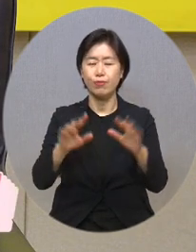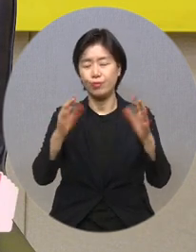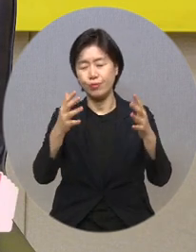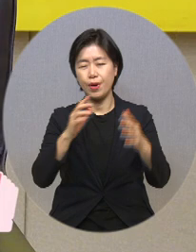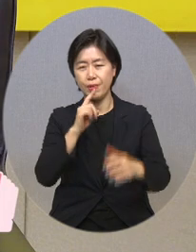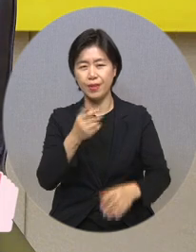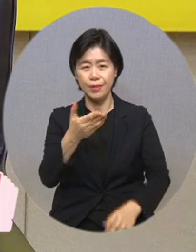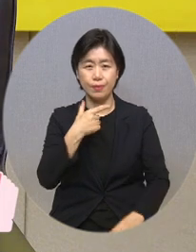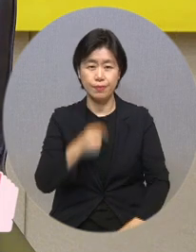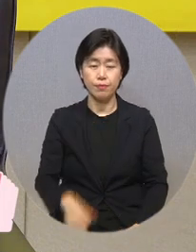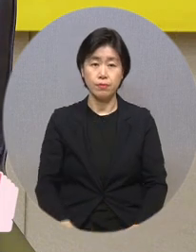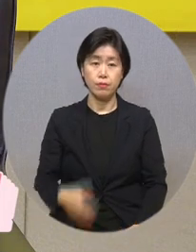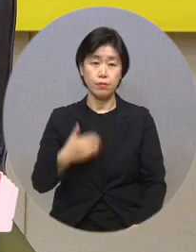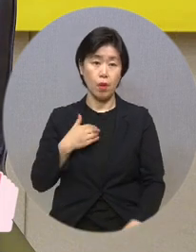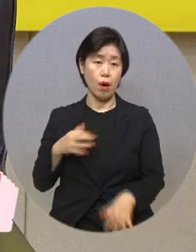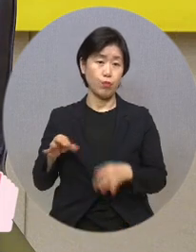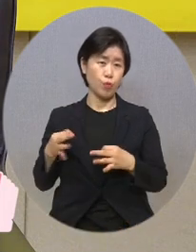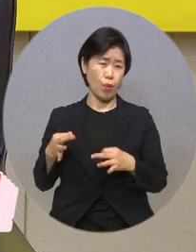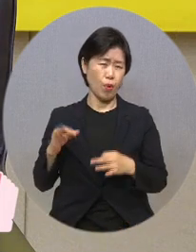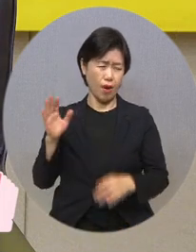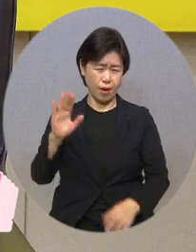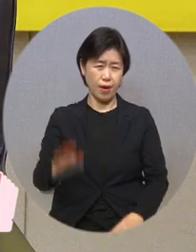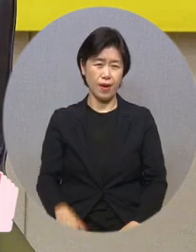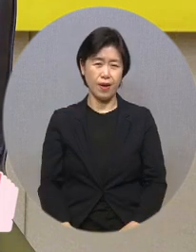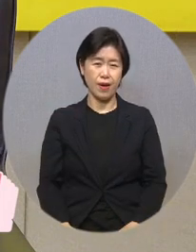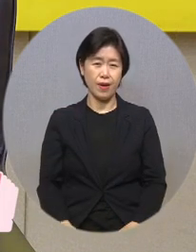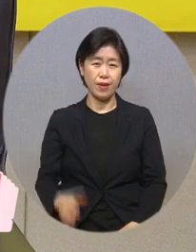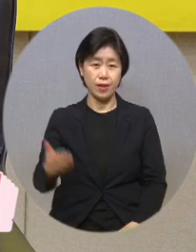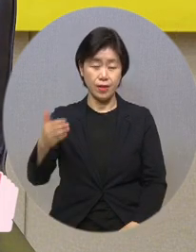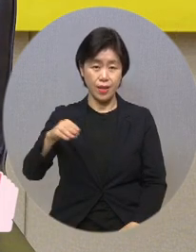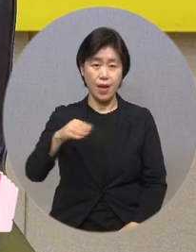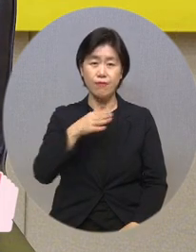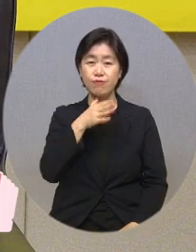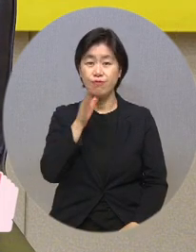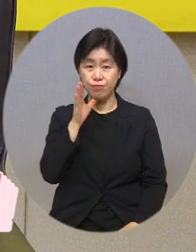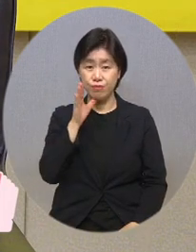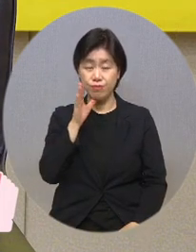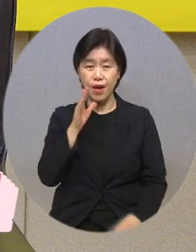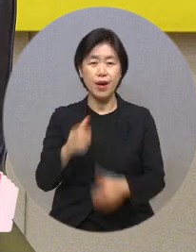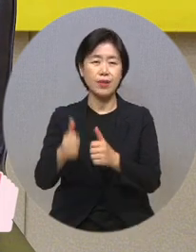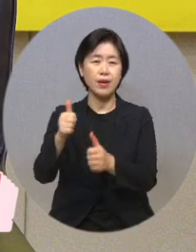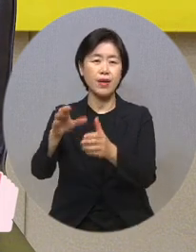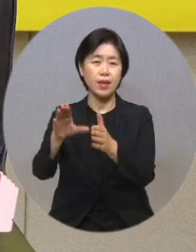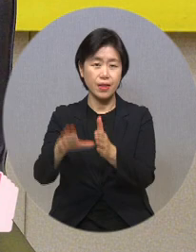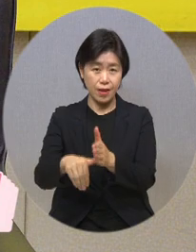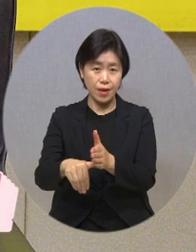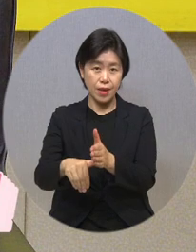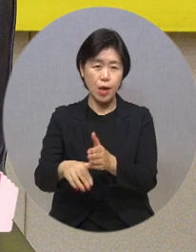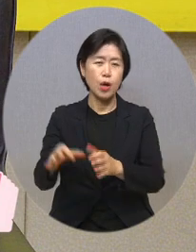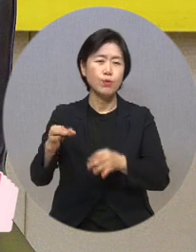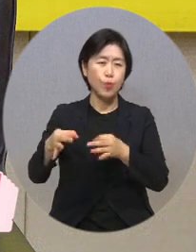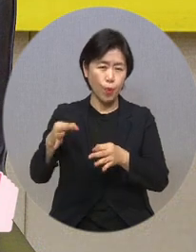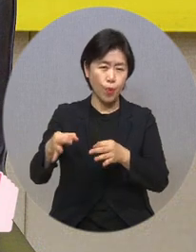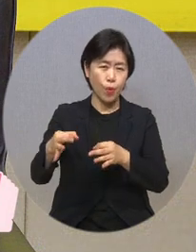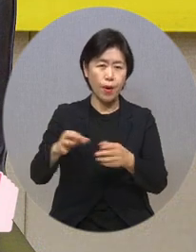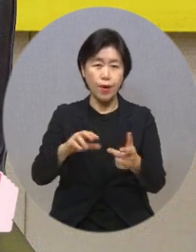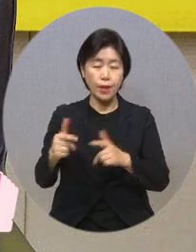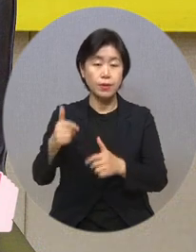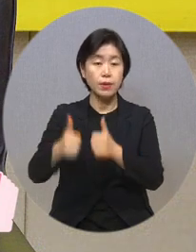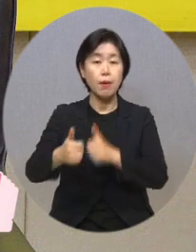저는 프로 테스트는 아니지만 실제로 그 시니어 대회에 프로룰로 대회를 해본 경험이 있기 때문에